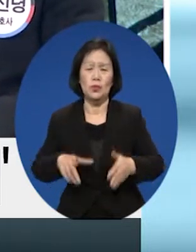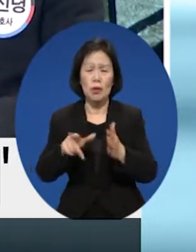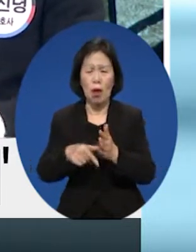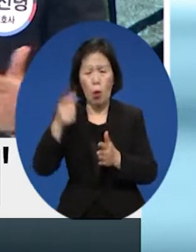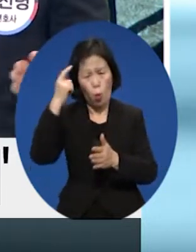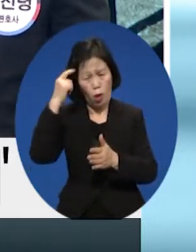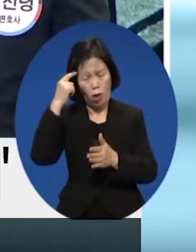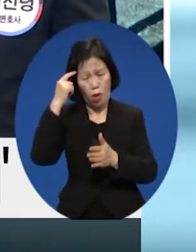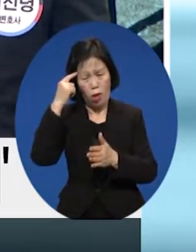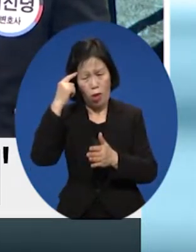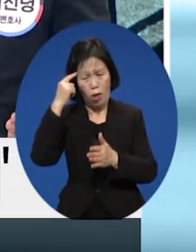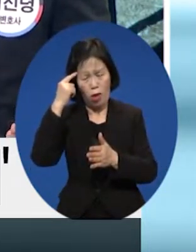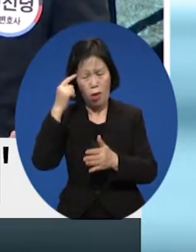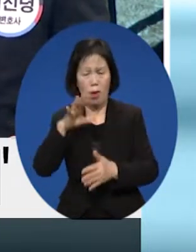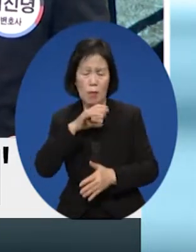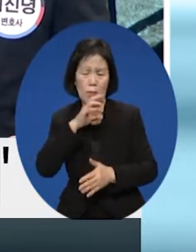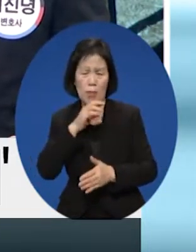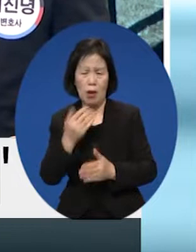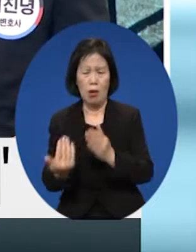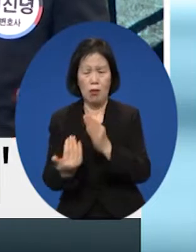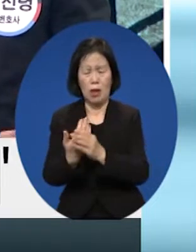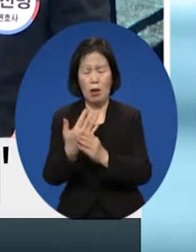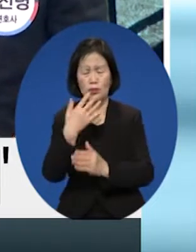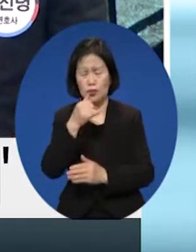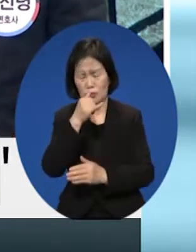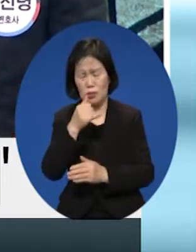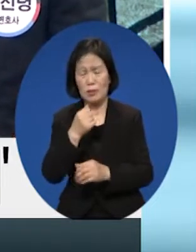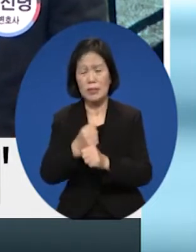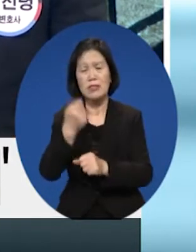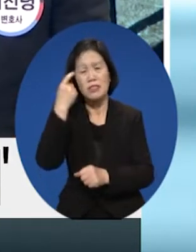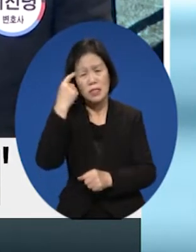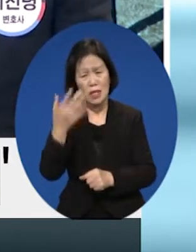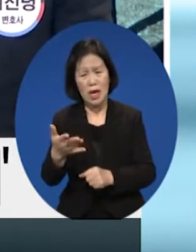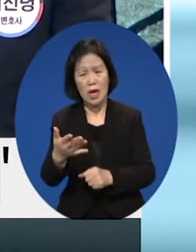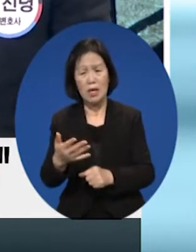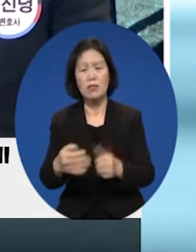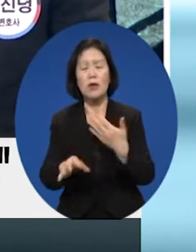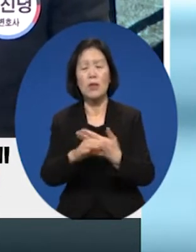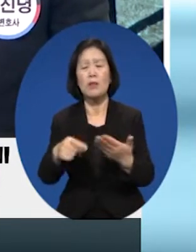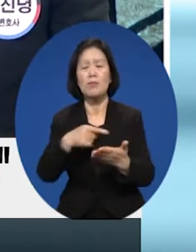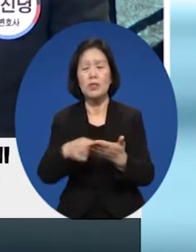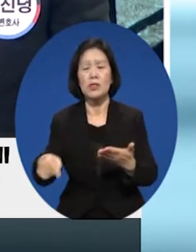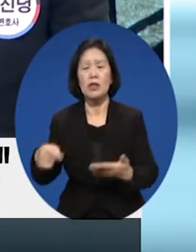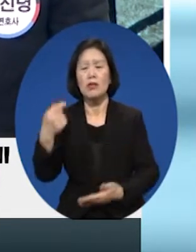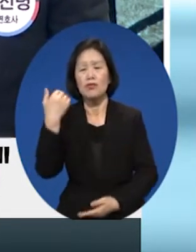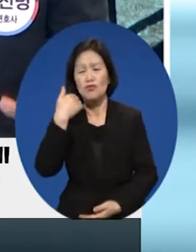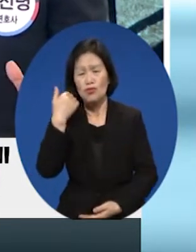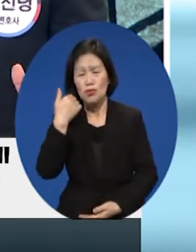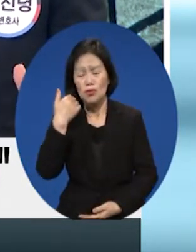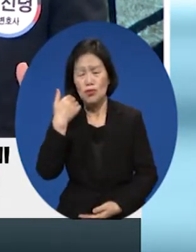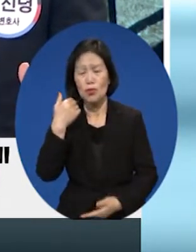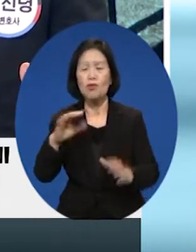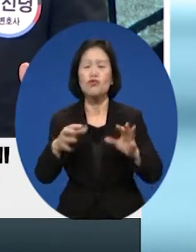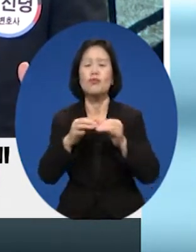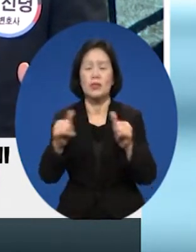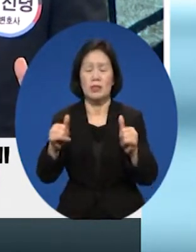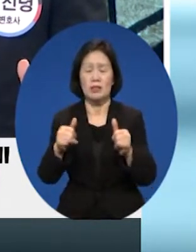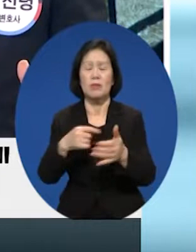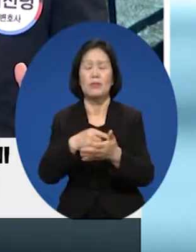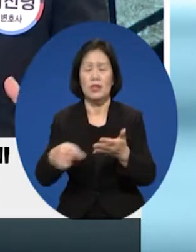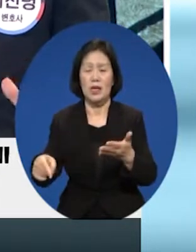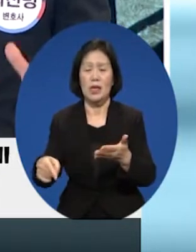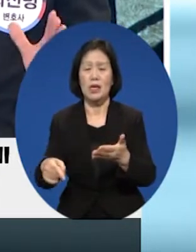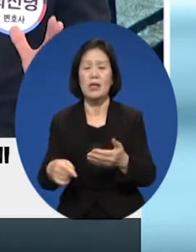이렇게 해서 의료계들이 협조를 구하지 못하느냐. 결국 그렇게 되면 그 피해는 누가 보죠? 국민들이 보는 것 아니겠습니까?